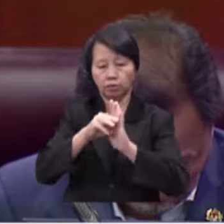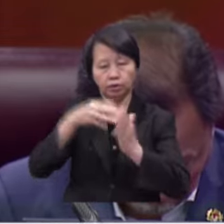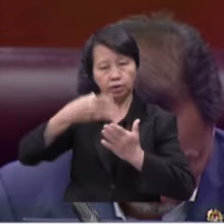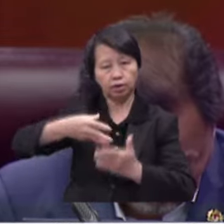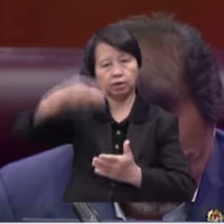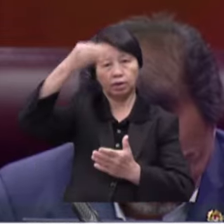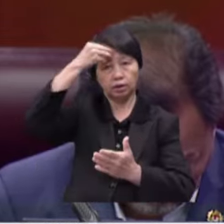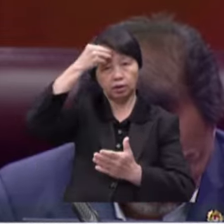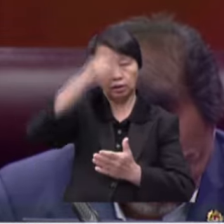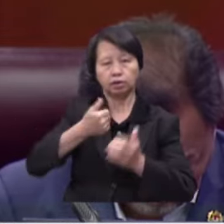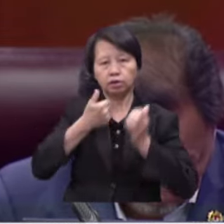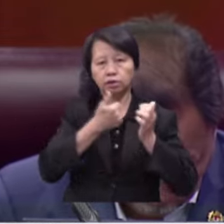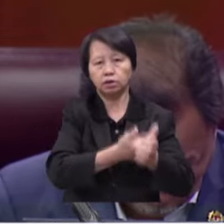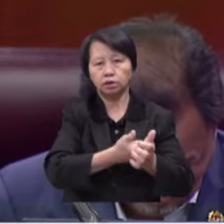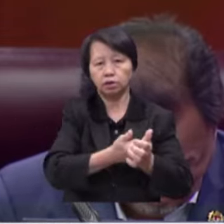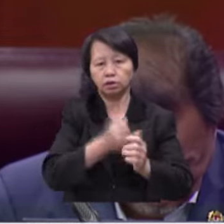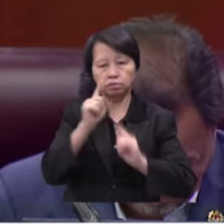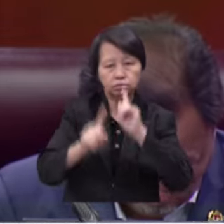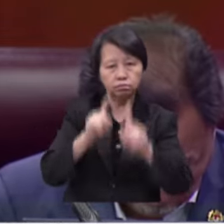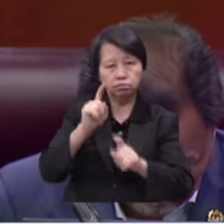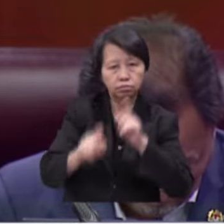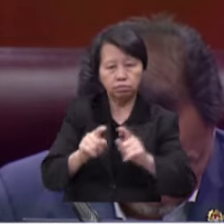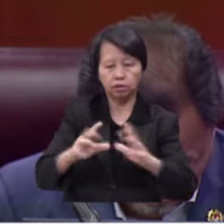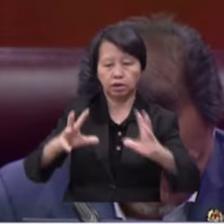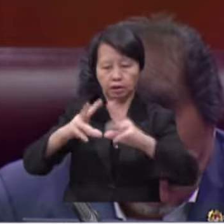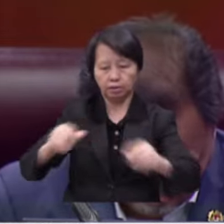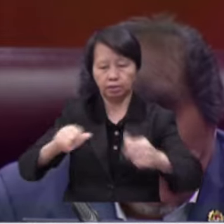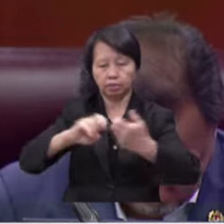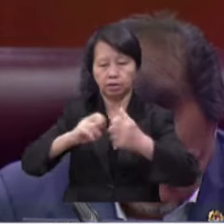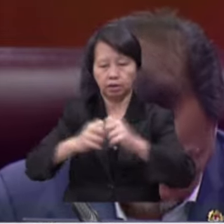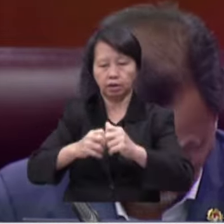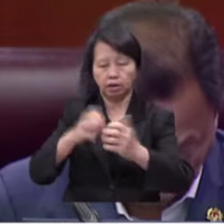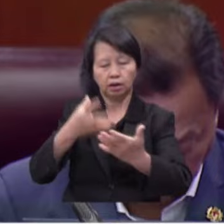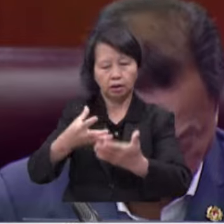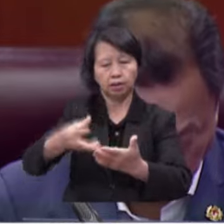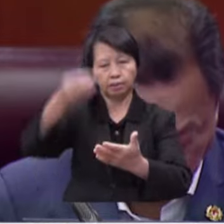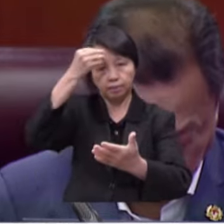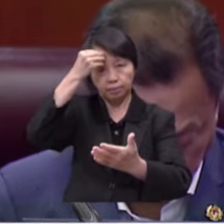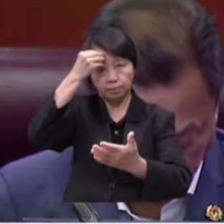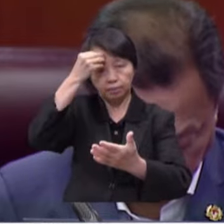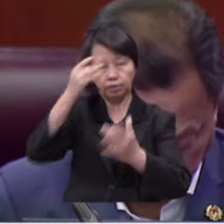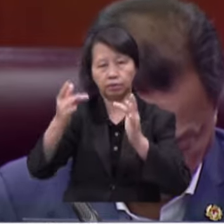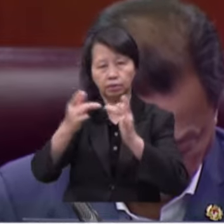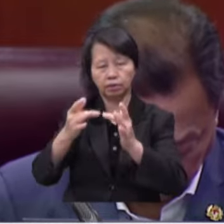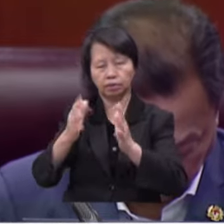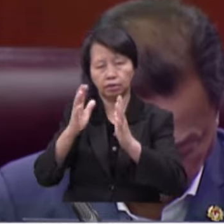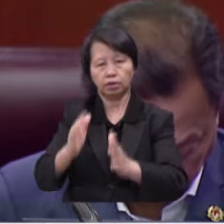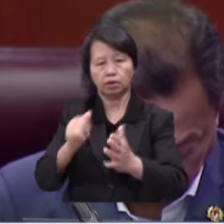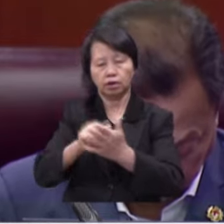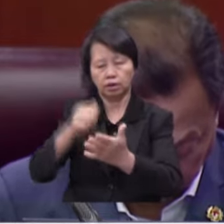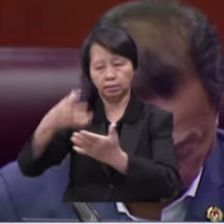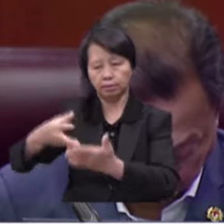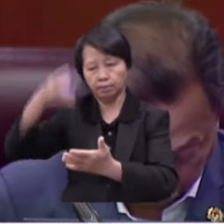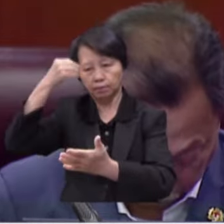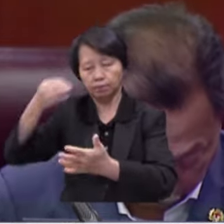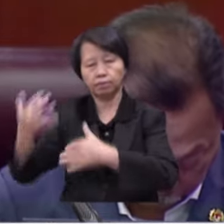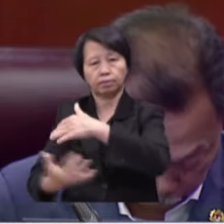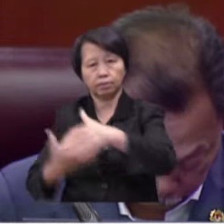pembelajaran berasaskan inquiry penyelesaian masalah pembelajaran konteksture pembelajaran